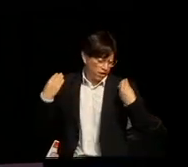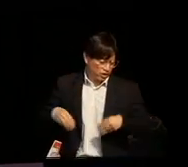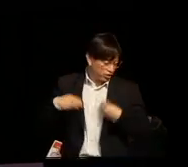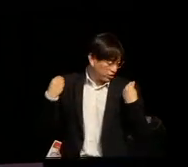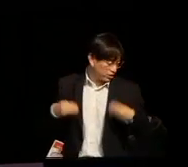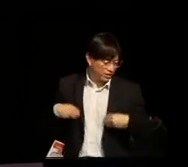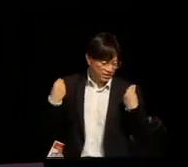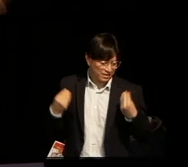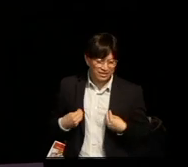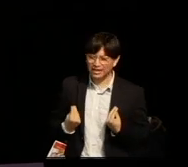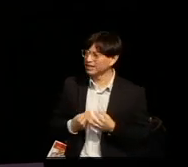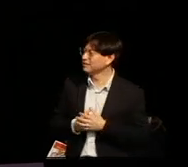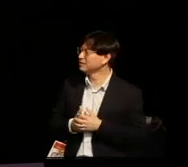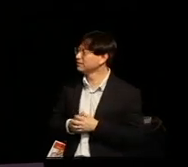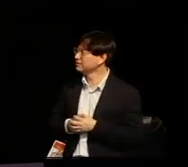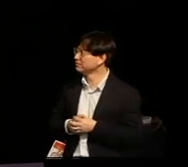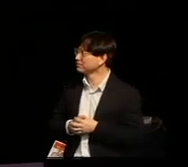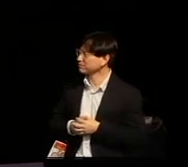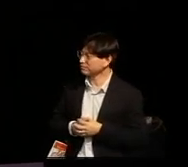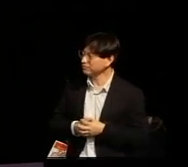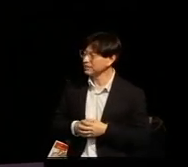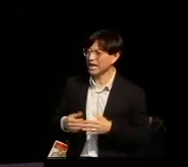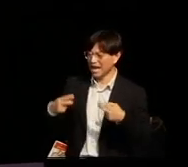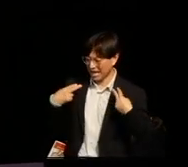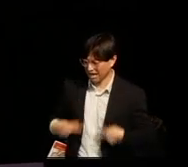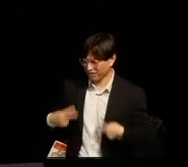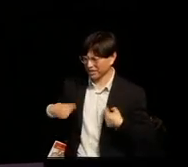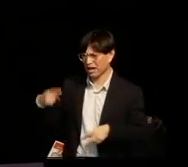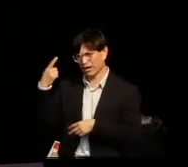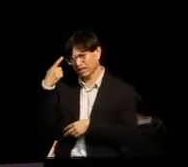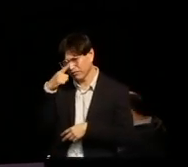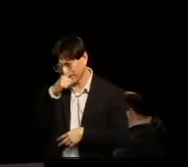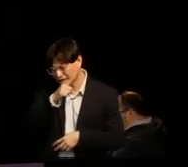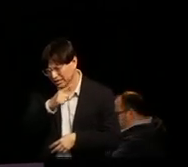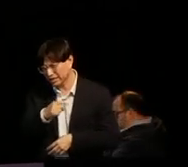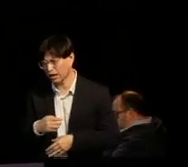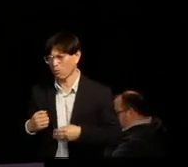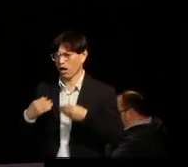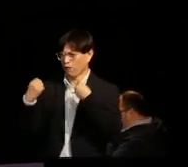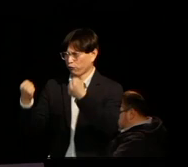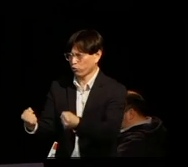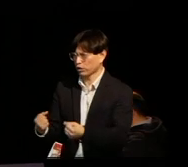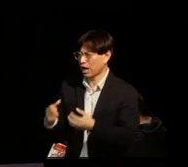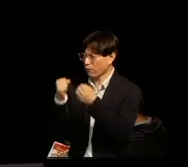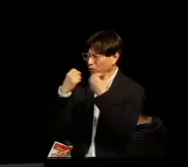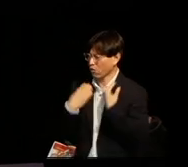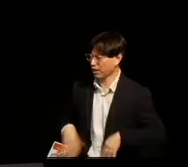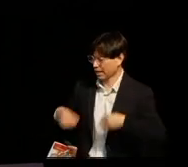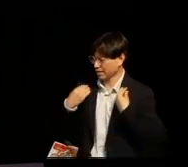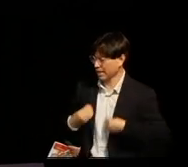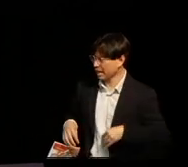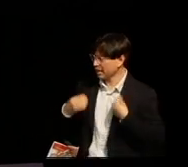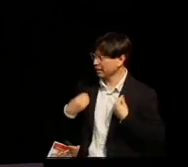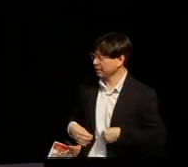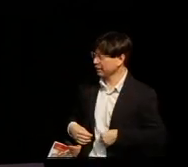chiaramente nella sua condizione vivendo con alcune difficoltà pratiche ma che affrontava con grande allegria devo dire mi Ava molto mi era molto